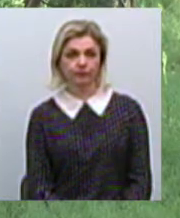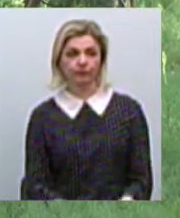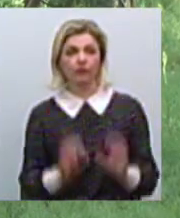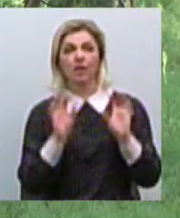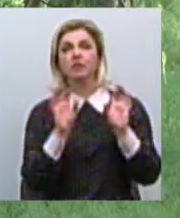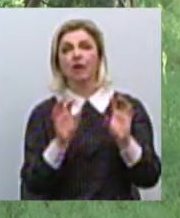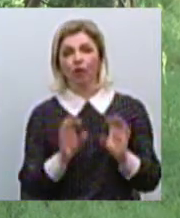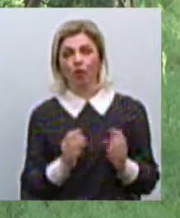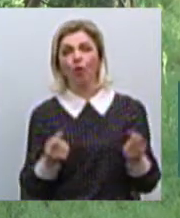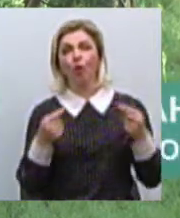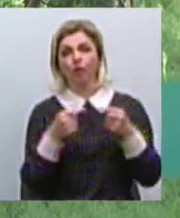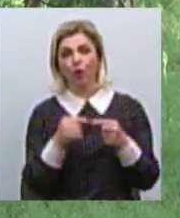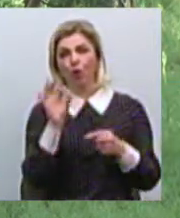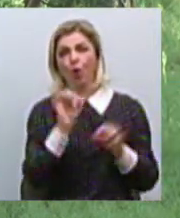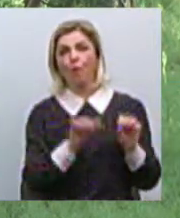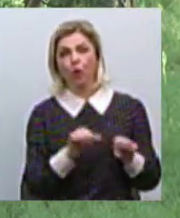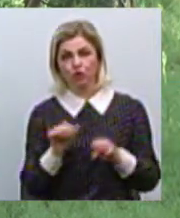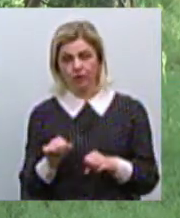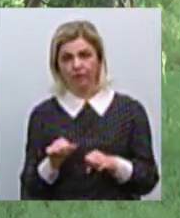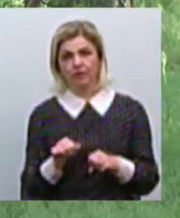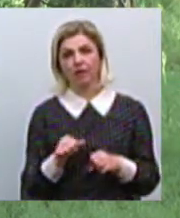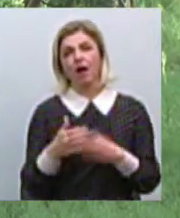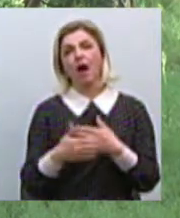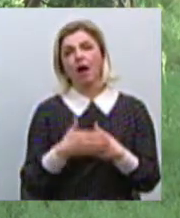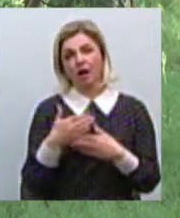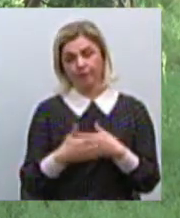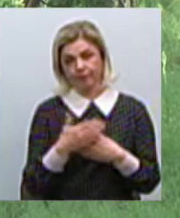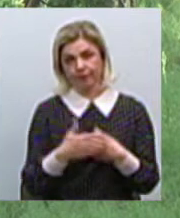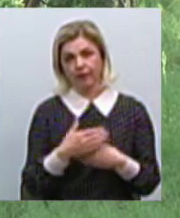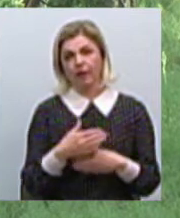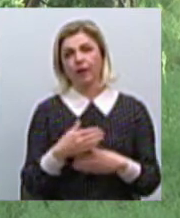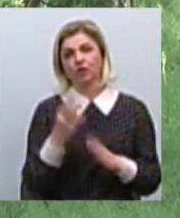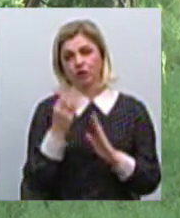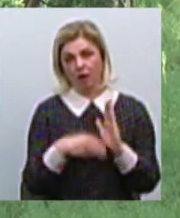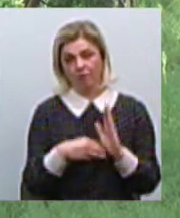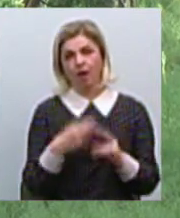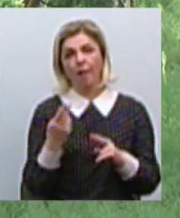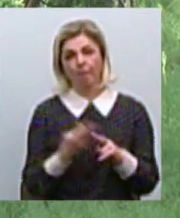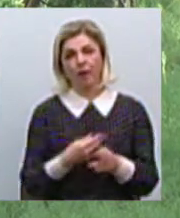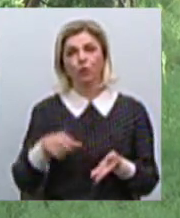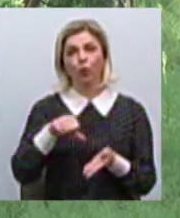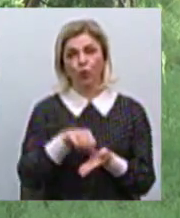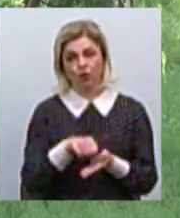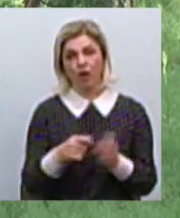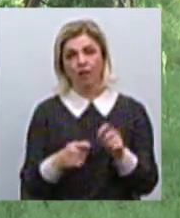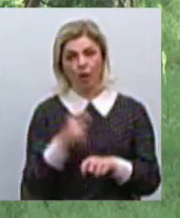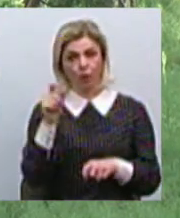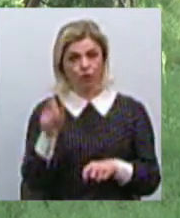Законодавець визначив про можливість притягнення до адміністративної відповідальності без участі